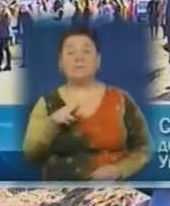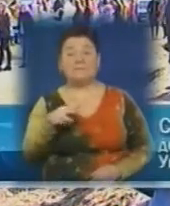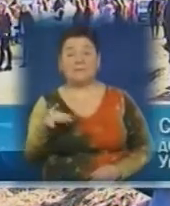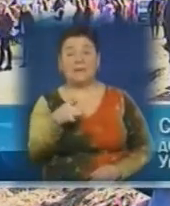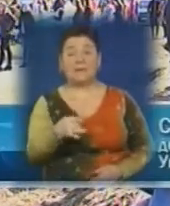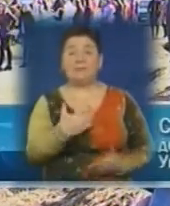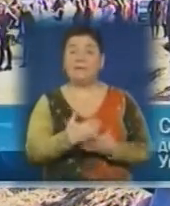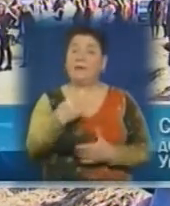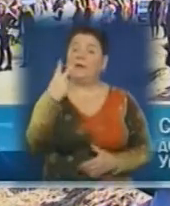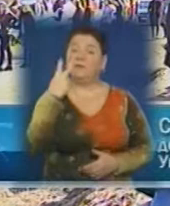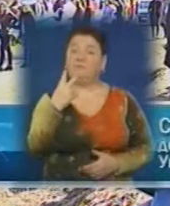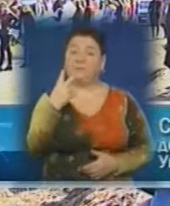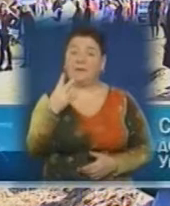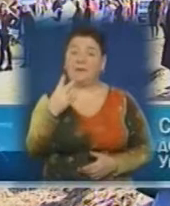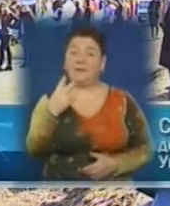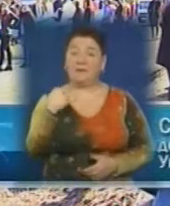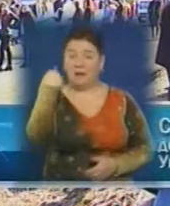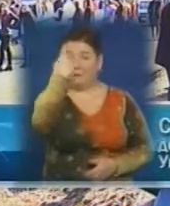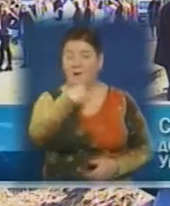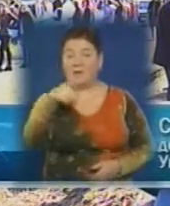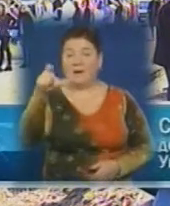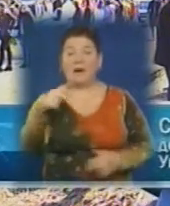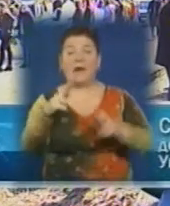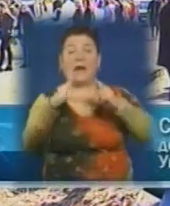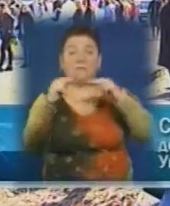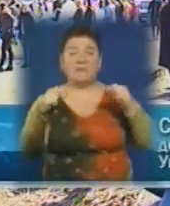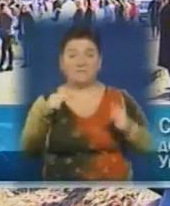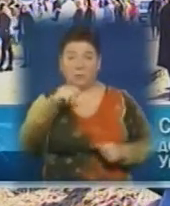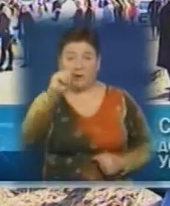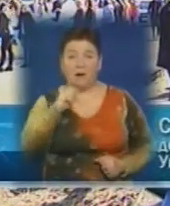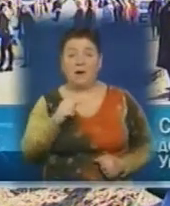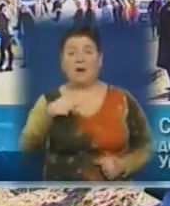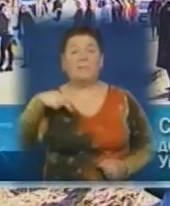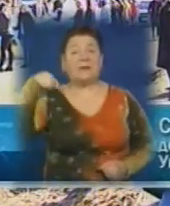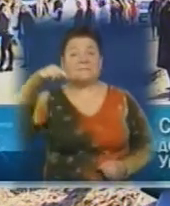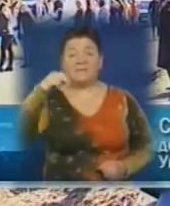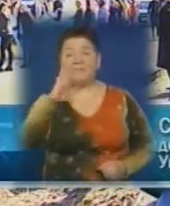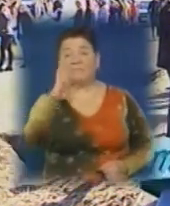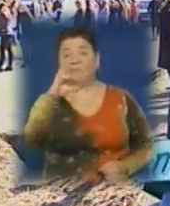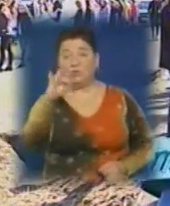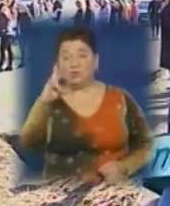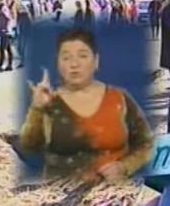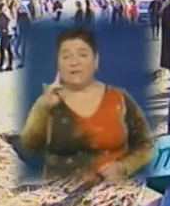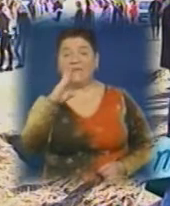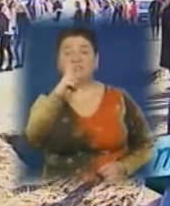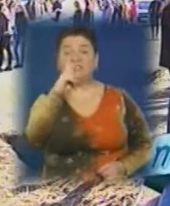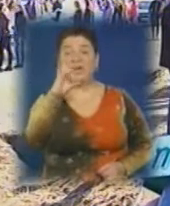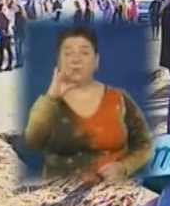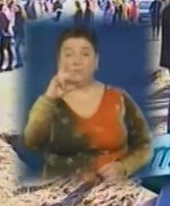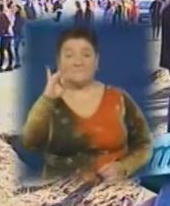дві ключові постаті часів Карпатської України. Це, звісно, президент Августин Волошин і Гринжа Донський. Це